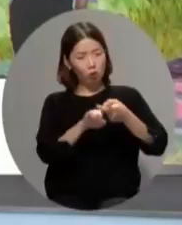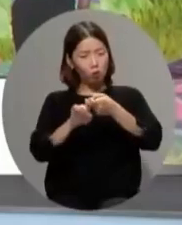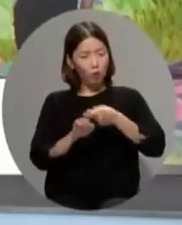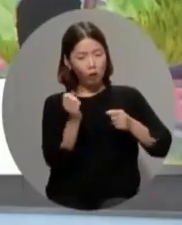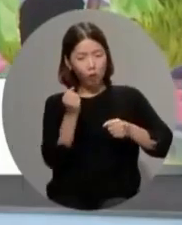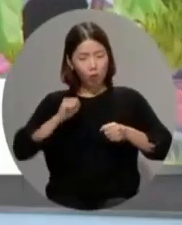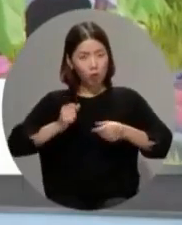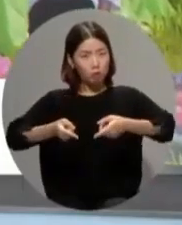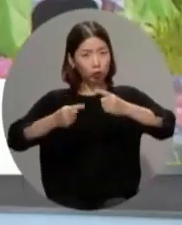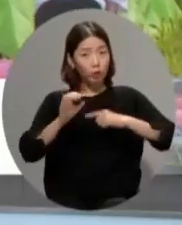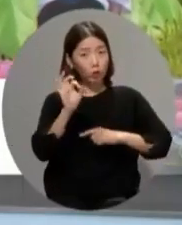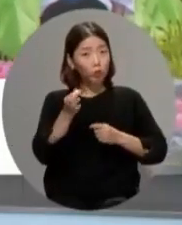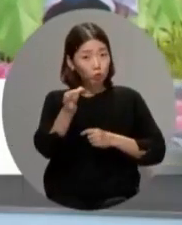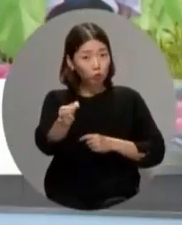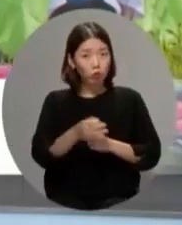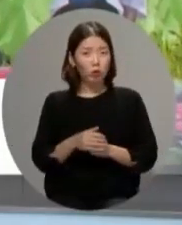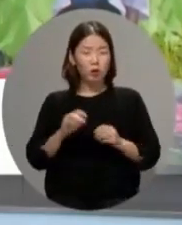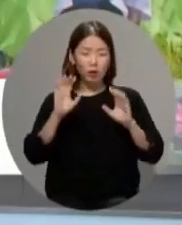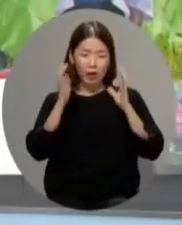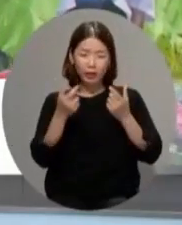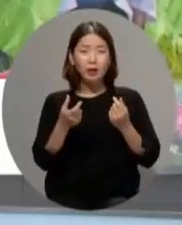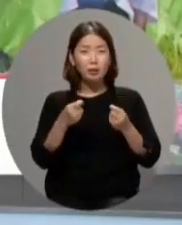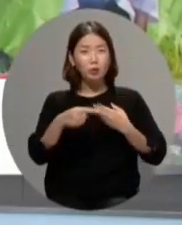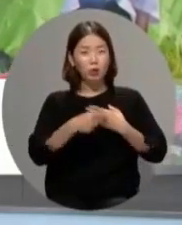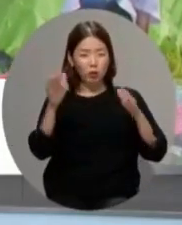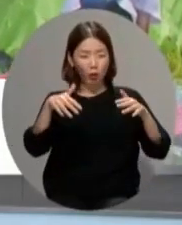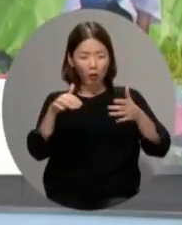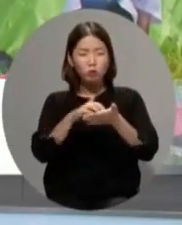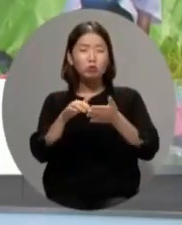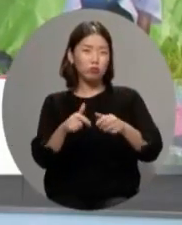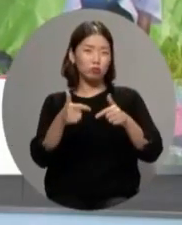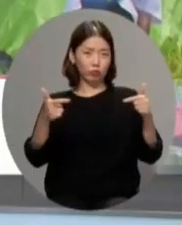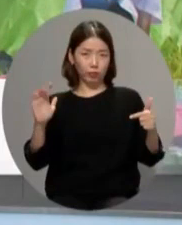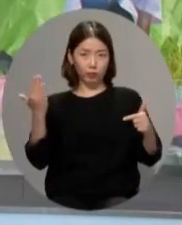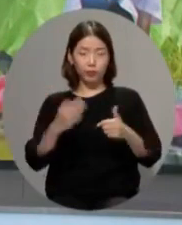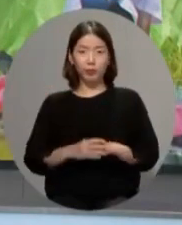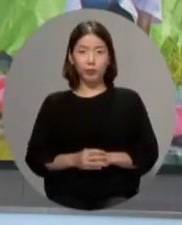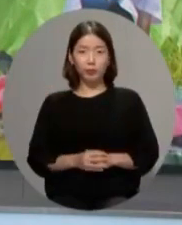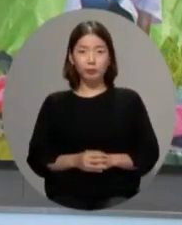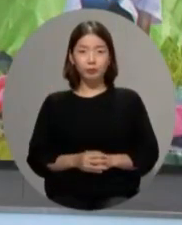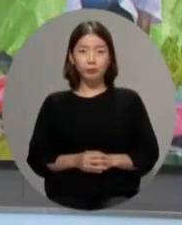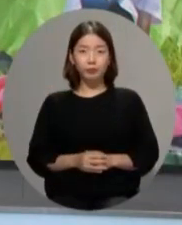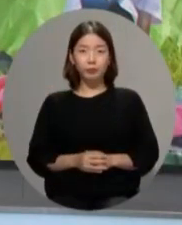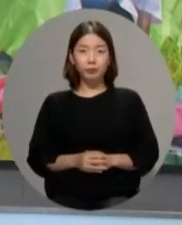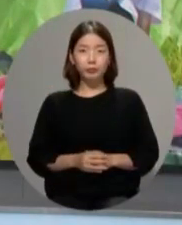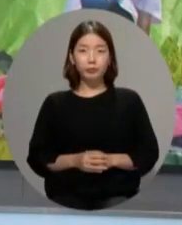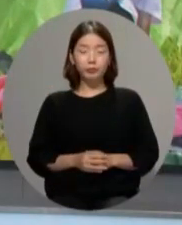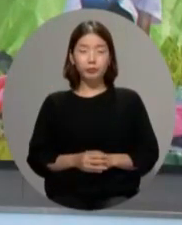어기며 참가비까지 줘가면서 어린 초등학생을 모아 머릿수를 채웠던 겁니다. 박혜진 기자가